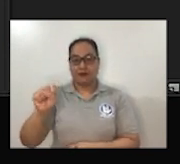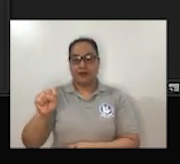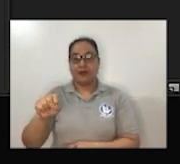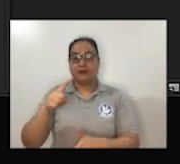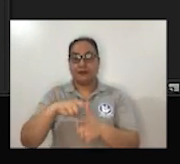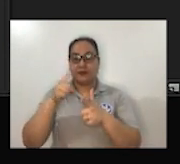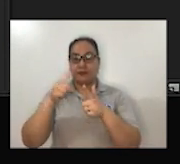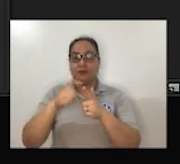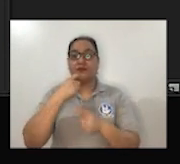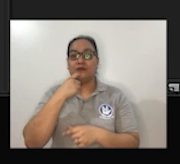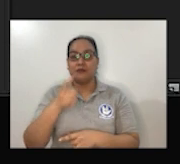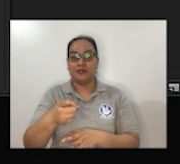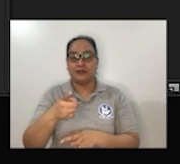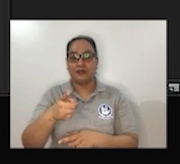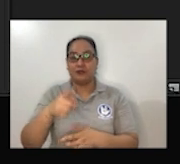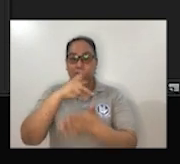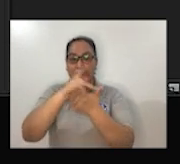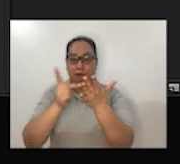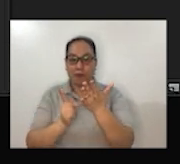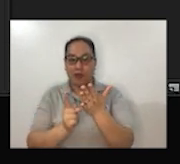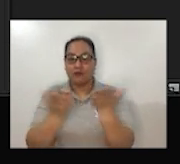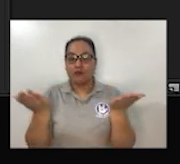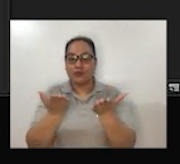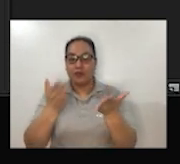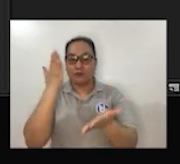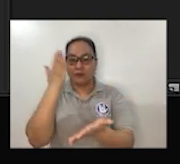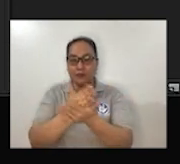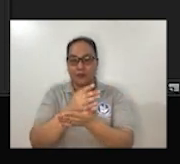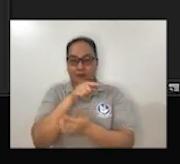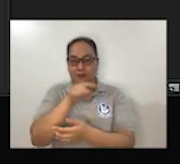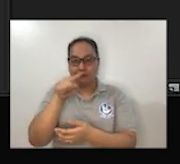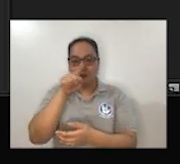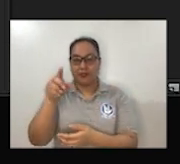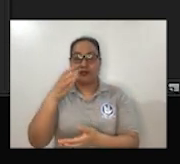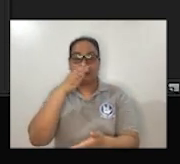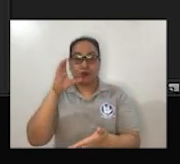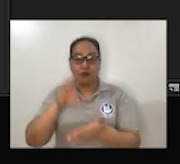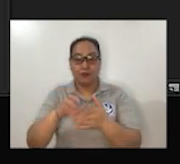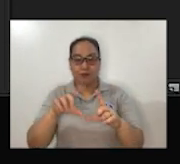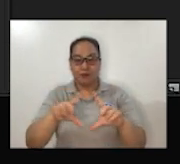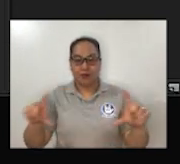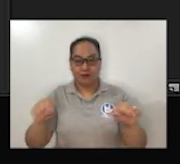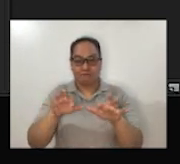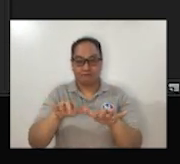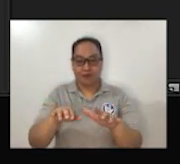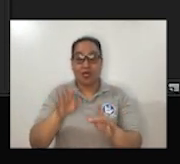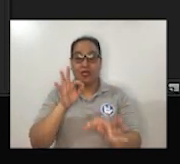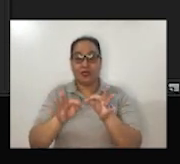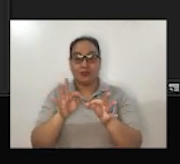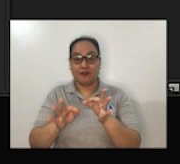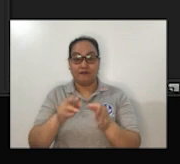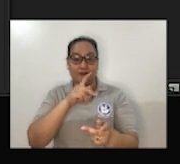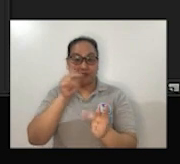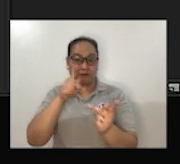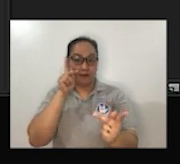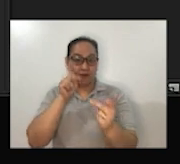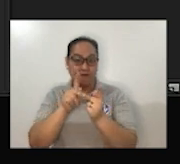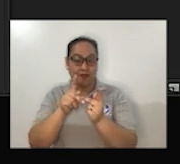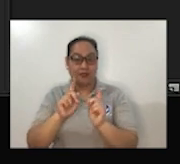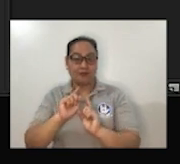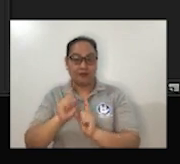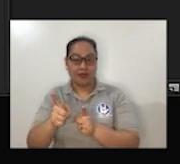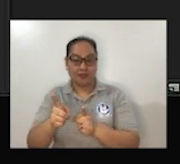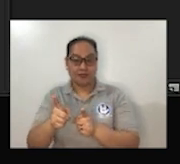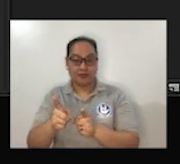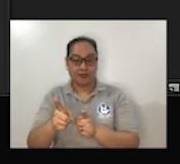Photoshop tumapat ang arrow. Ilagay ang inyong sagot sa comment box. At kapag na-perfect nyo naman ito,